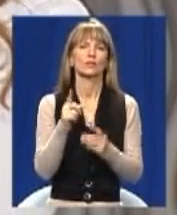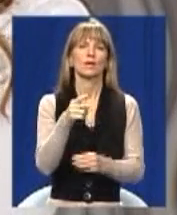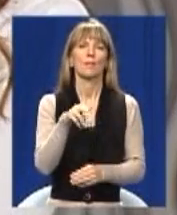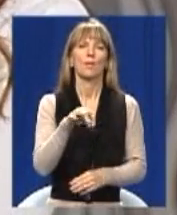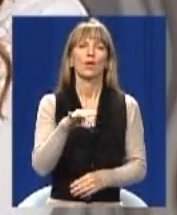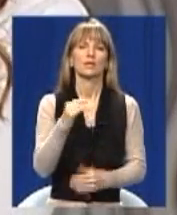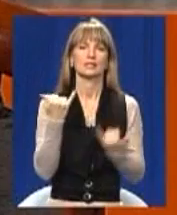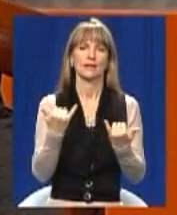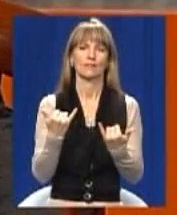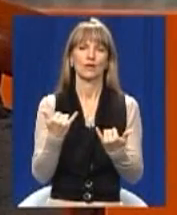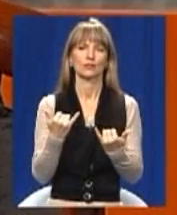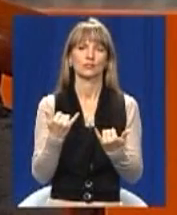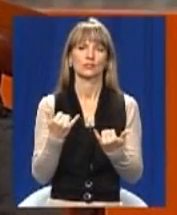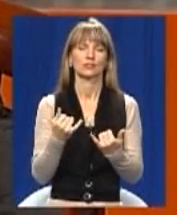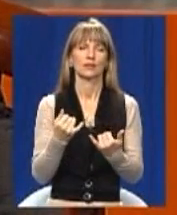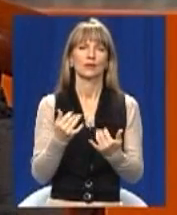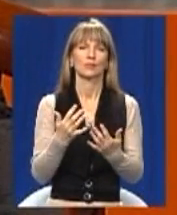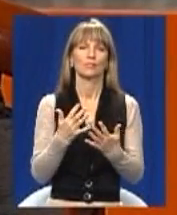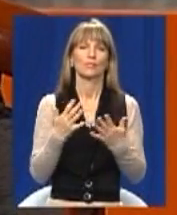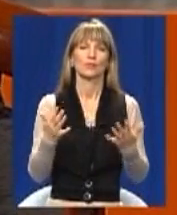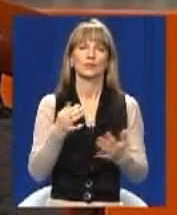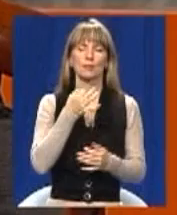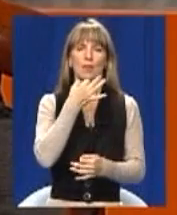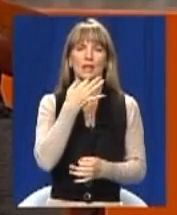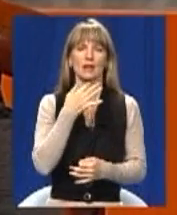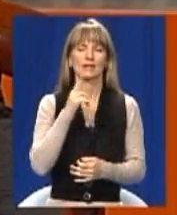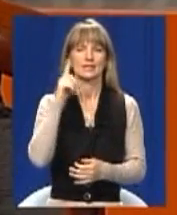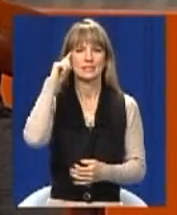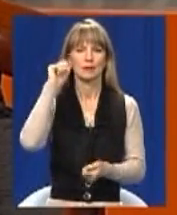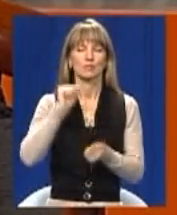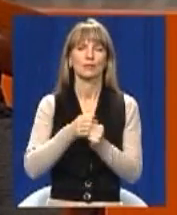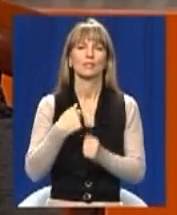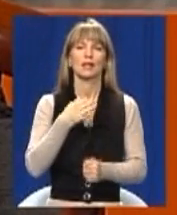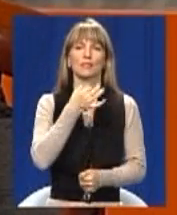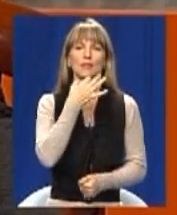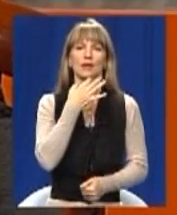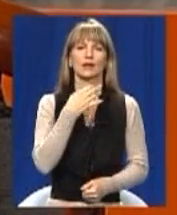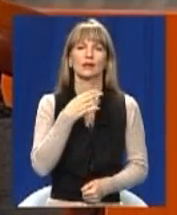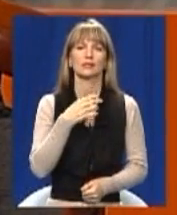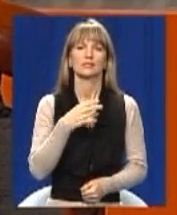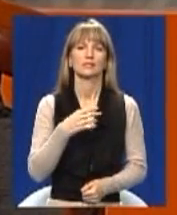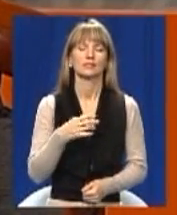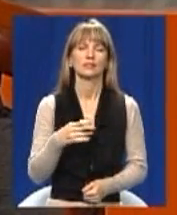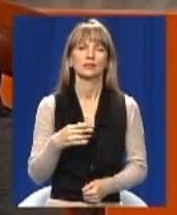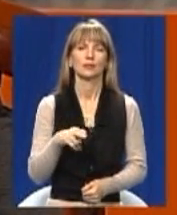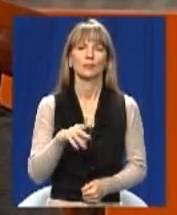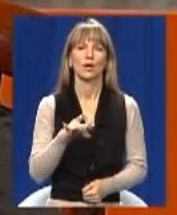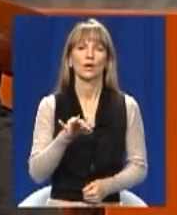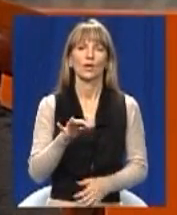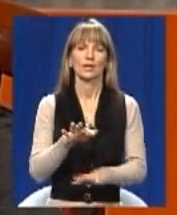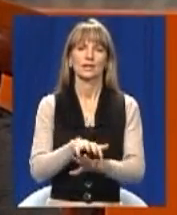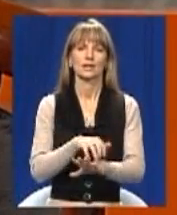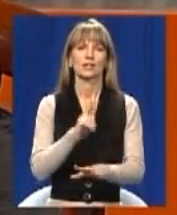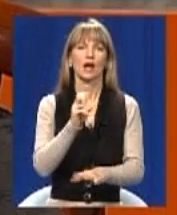Полінко, з сьогоднішнього ефіру дуже таке влучно сподобалось і запам'яталось? Мені сподобалося і запам'яталося про